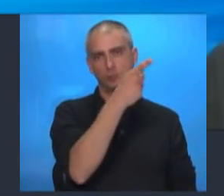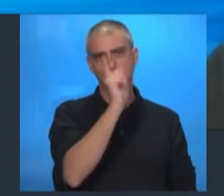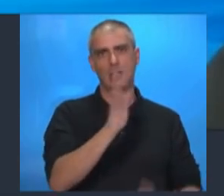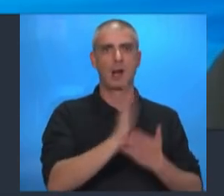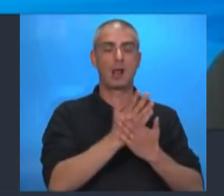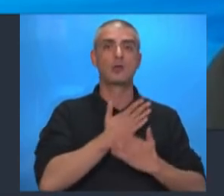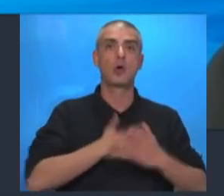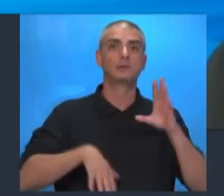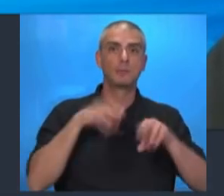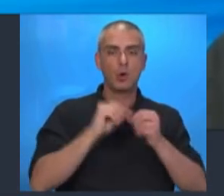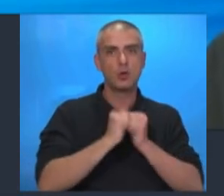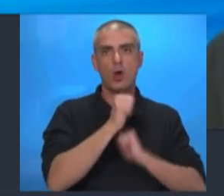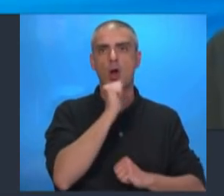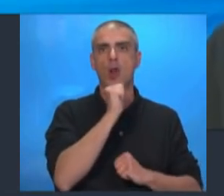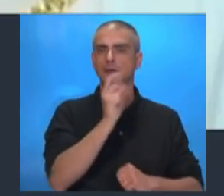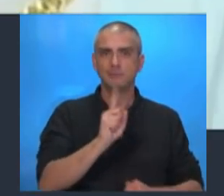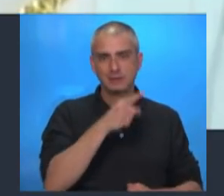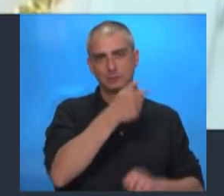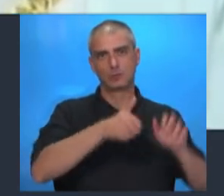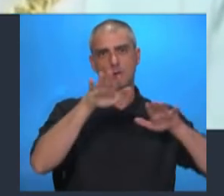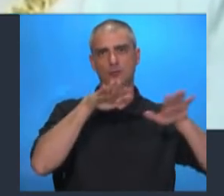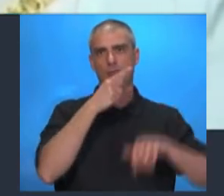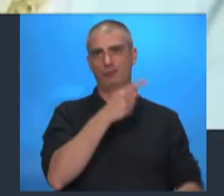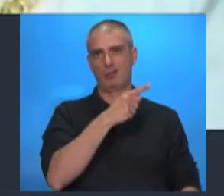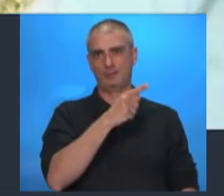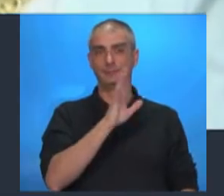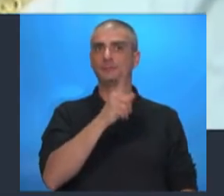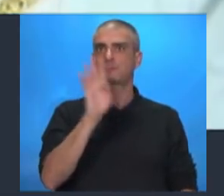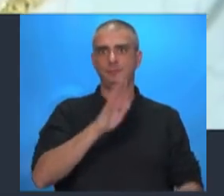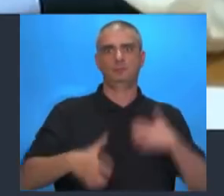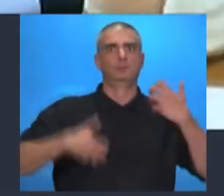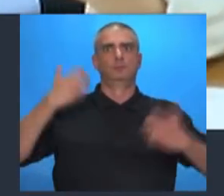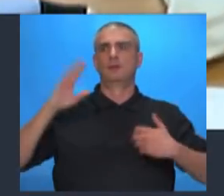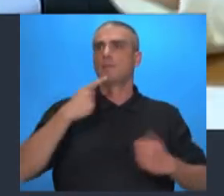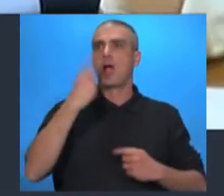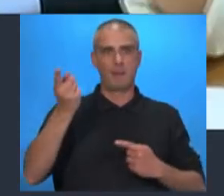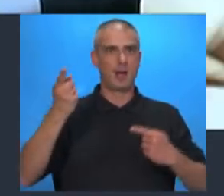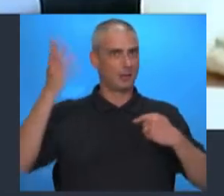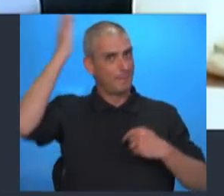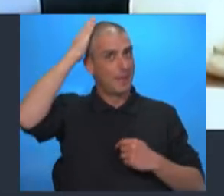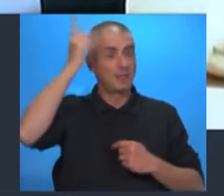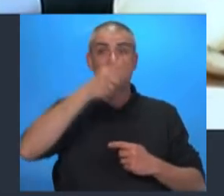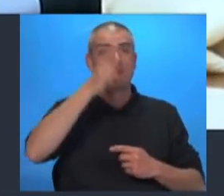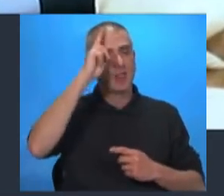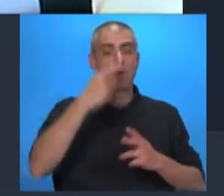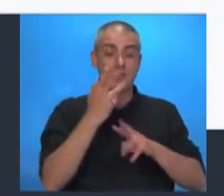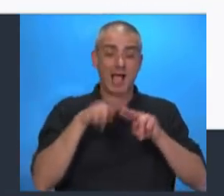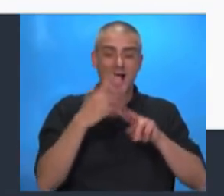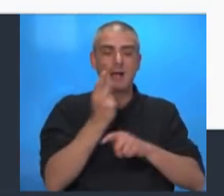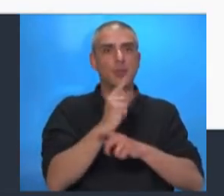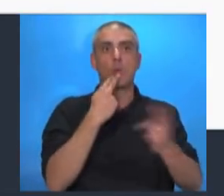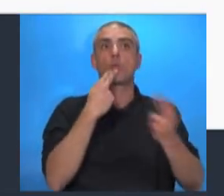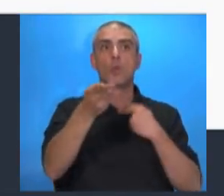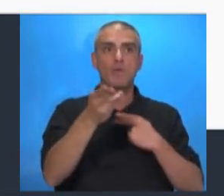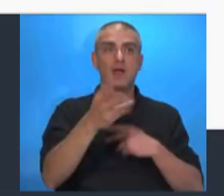בחירות או לא רוצה בחירות, וזה ראש הממשלה. נתניהו רתח על דברי יושב ראש הבית היהודי, וליכוד נמסר דקות לאחר מכן בתגובה,